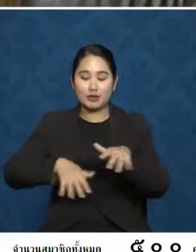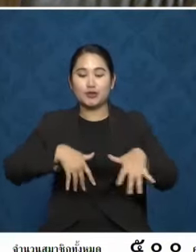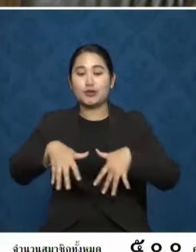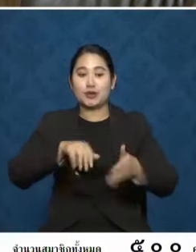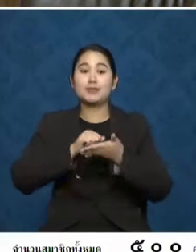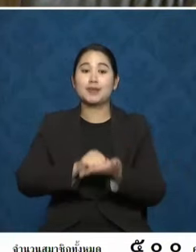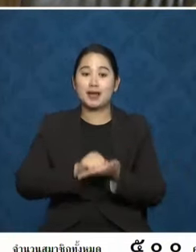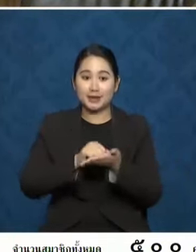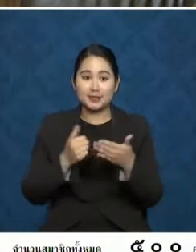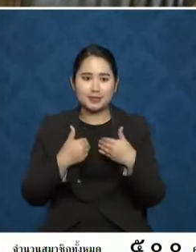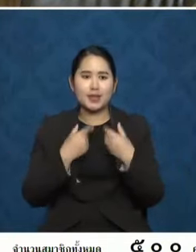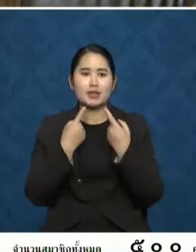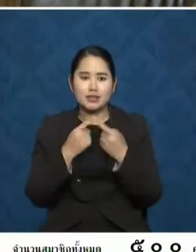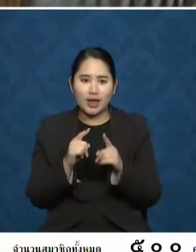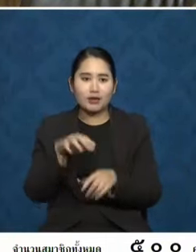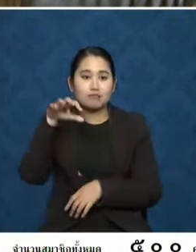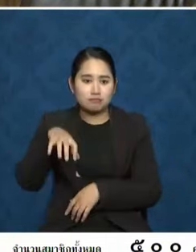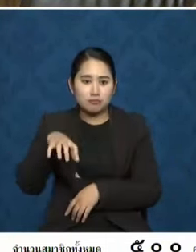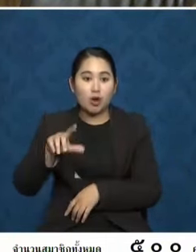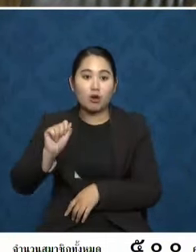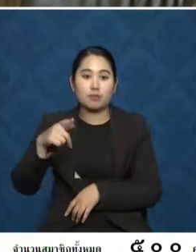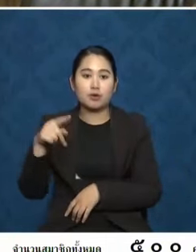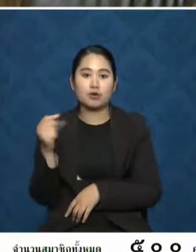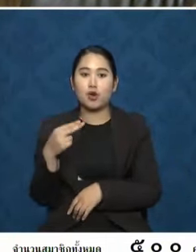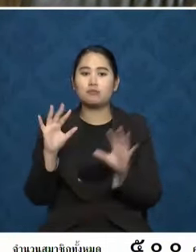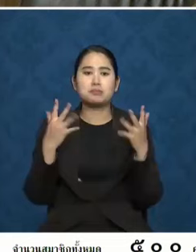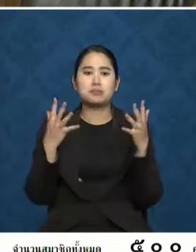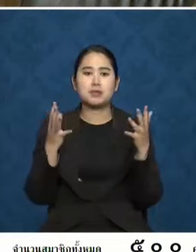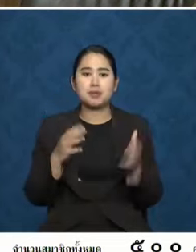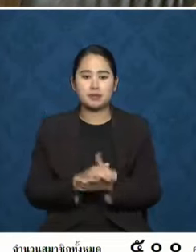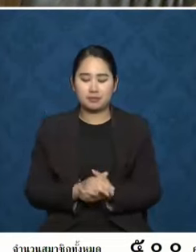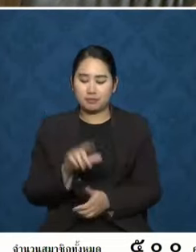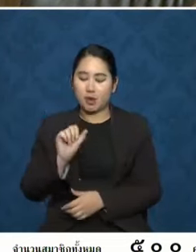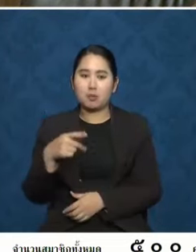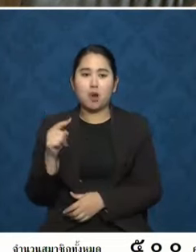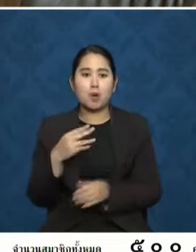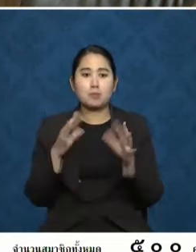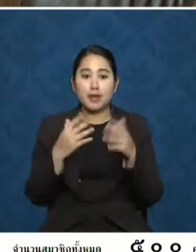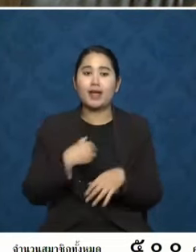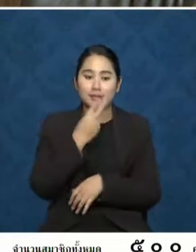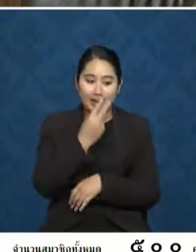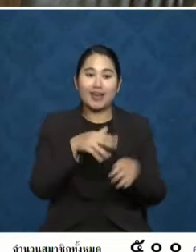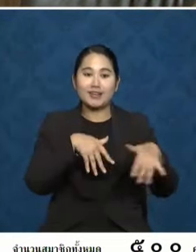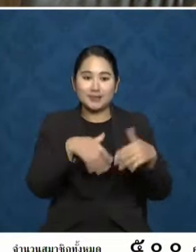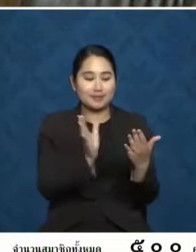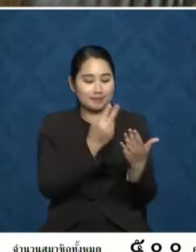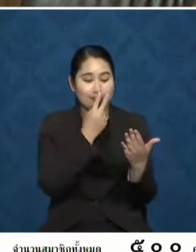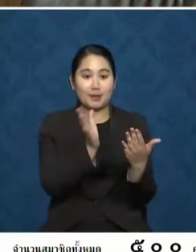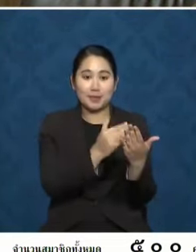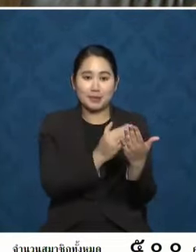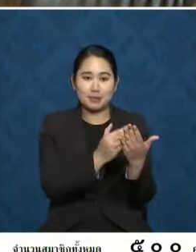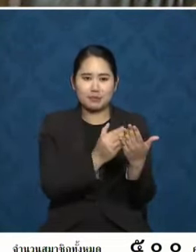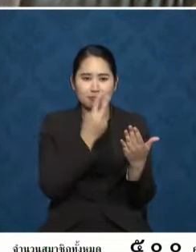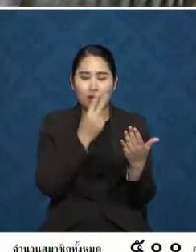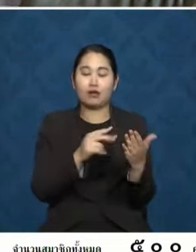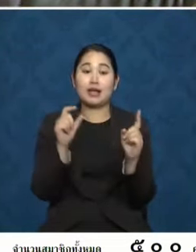ชนแต่ไม่มีองคกรปกคองสวทองถิครั่มีครั มแต่ชุมชนผมอานรายงานแบทกหนาเลย